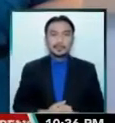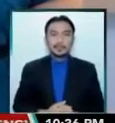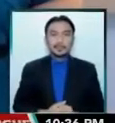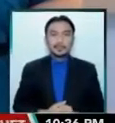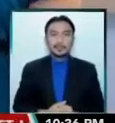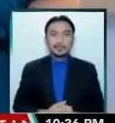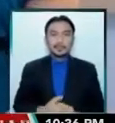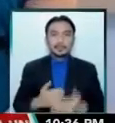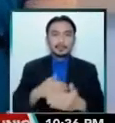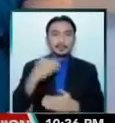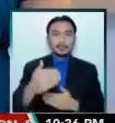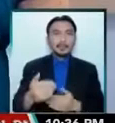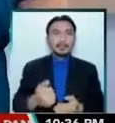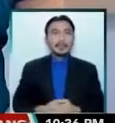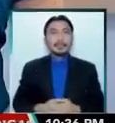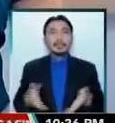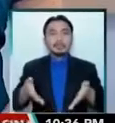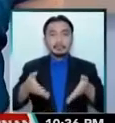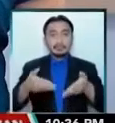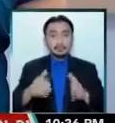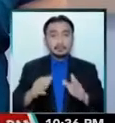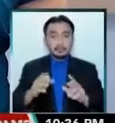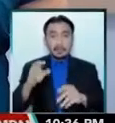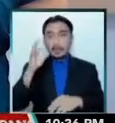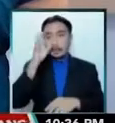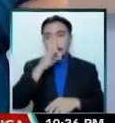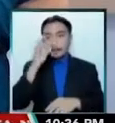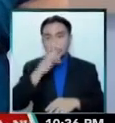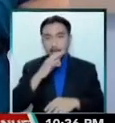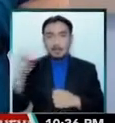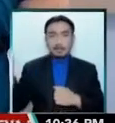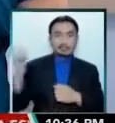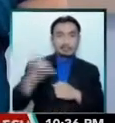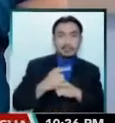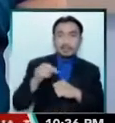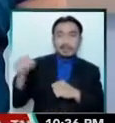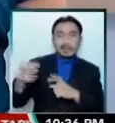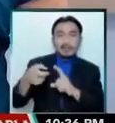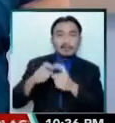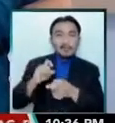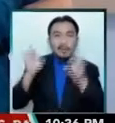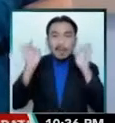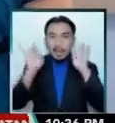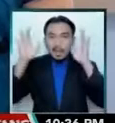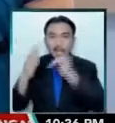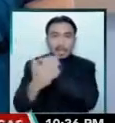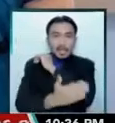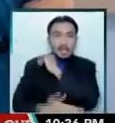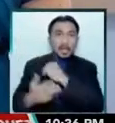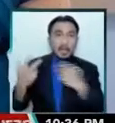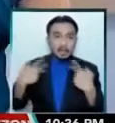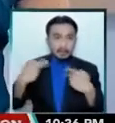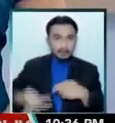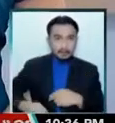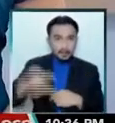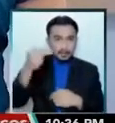Papayagan ng makabalik sa bansa ang mga kababayan nating manggagaling sa red list countries, mga lugar na mataas ang banta ng COVID